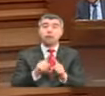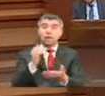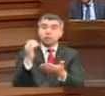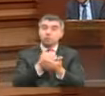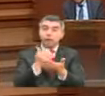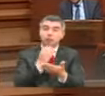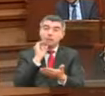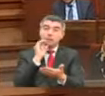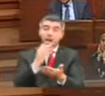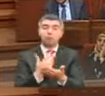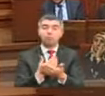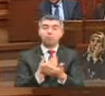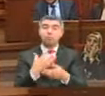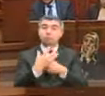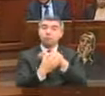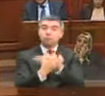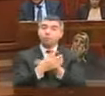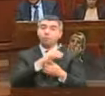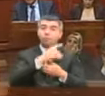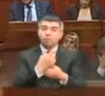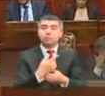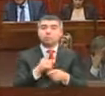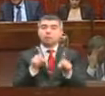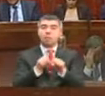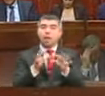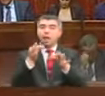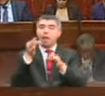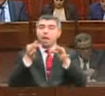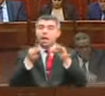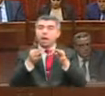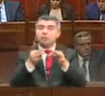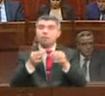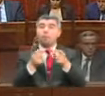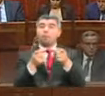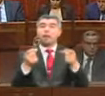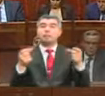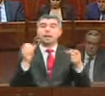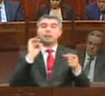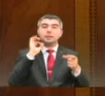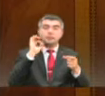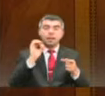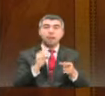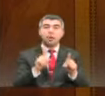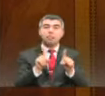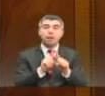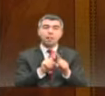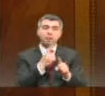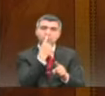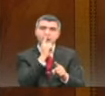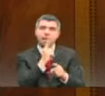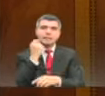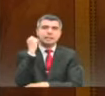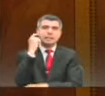وتبسيط مساطر وإقرار العدالة الجبائية وتوسيع الوعاء الضريبي ومحاربة التملص والغش